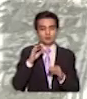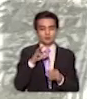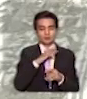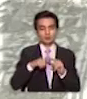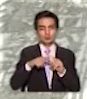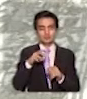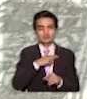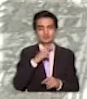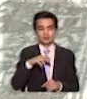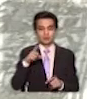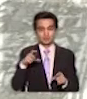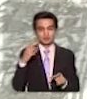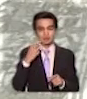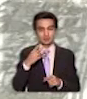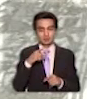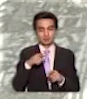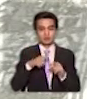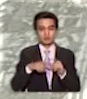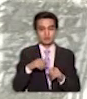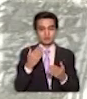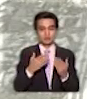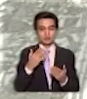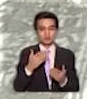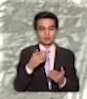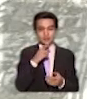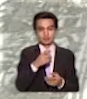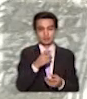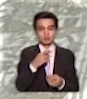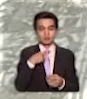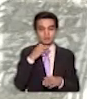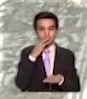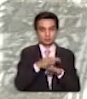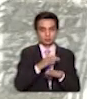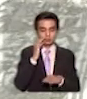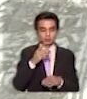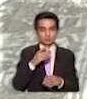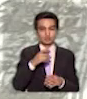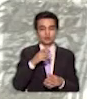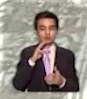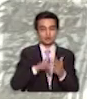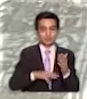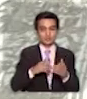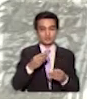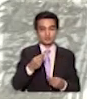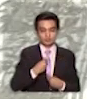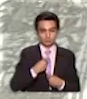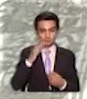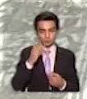Егер біздің айтқан бағамызды төлеп берсе, айыпталушы. Онда